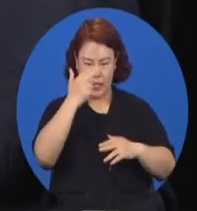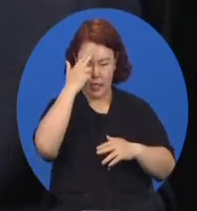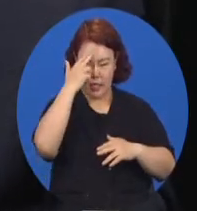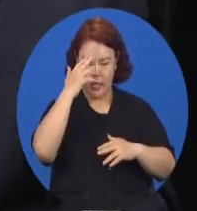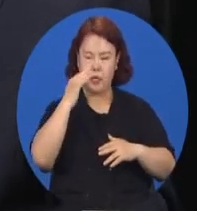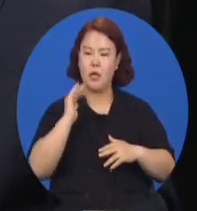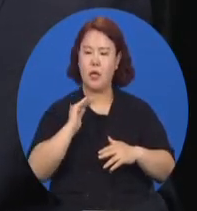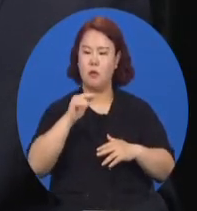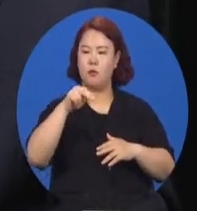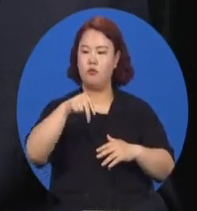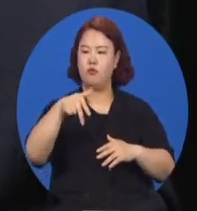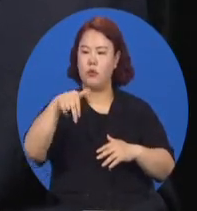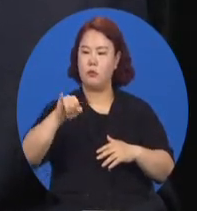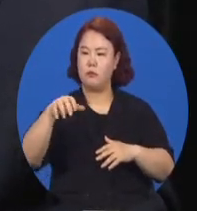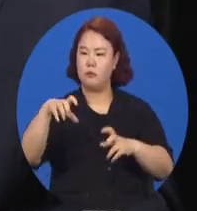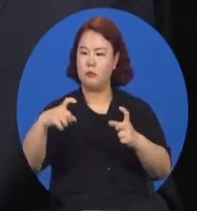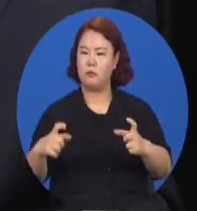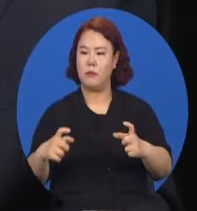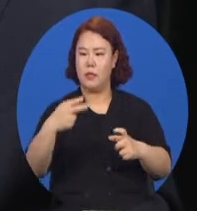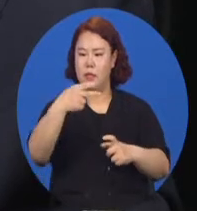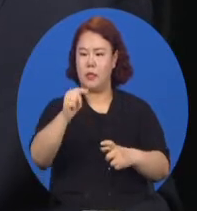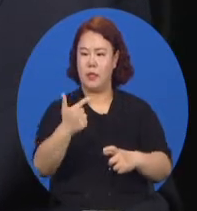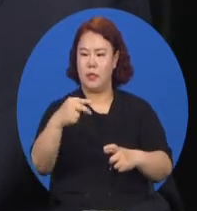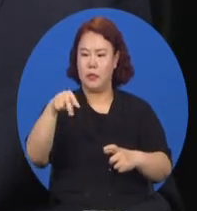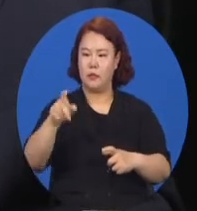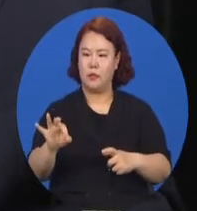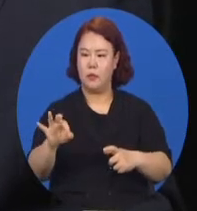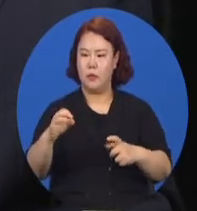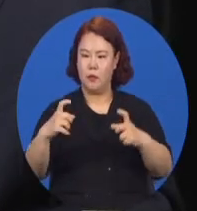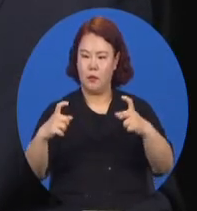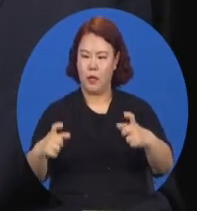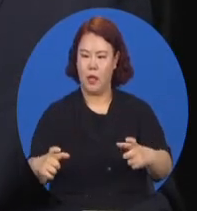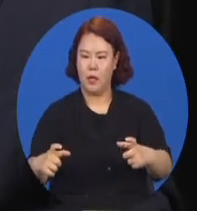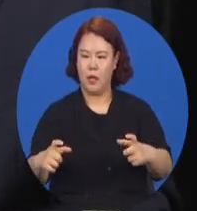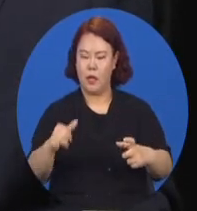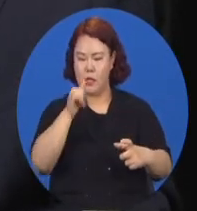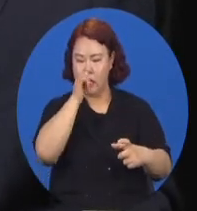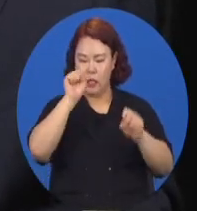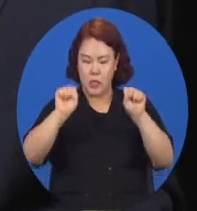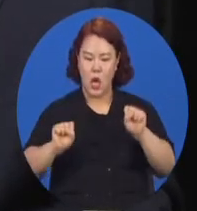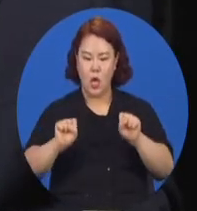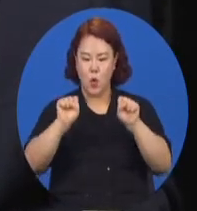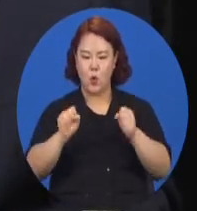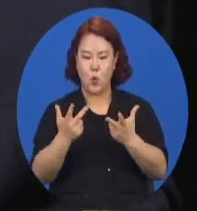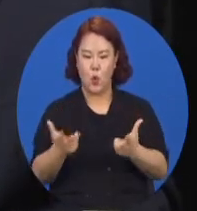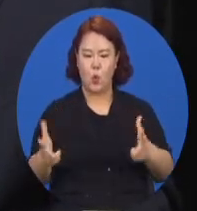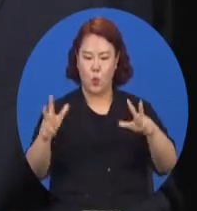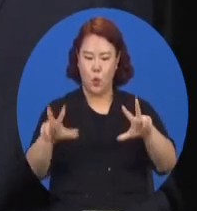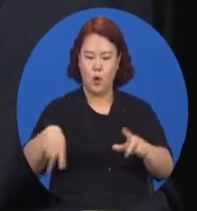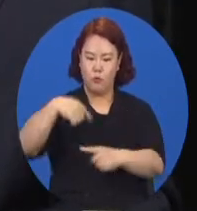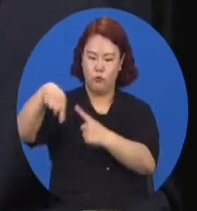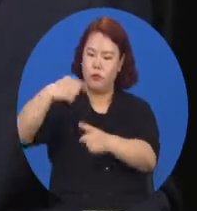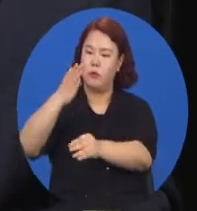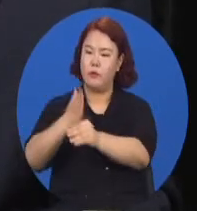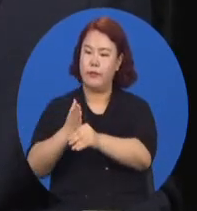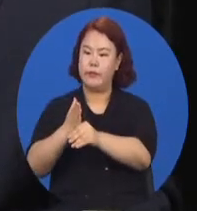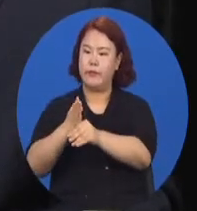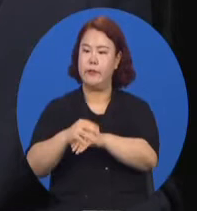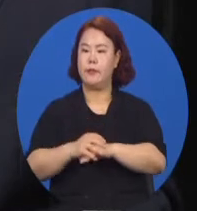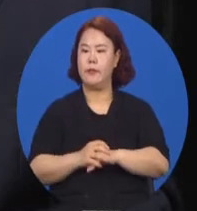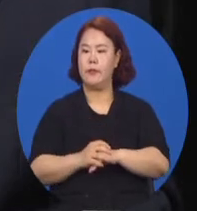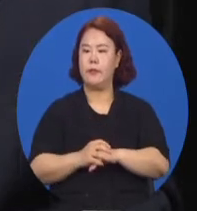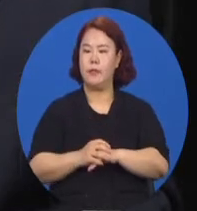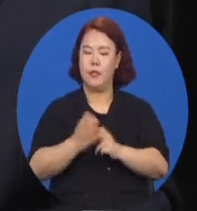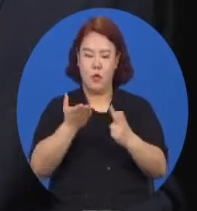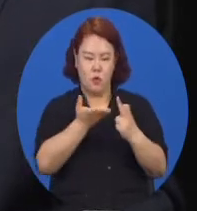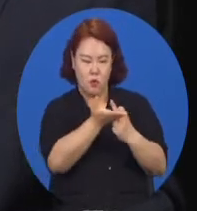소재지였던 이 단성의 그 소재지가 지금 체육공원으로 운영이 되고 있고, 이